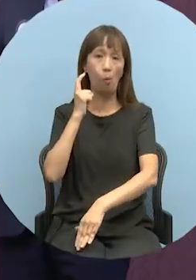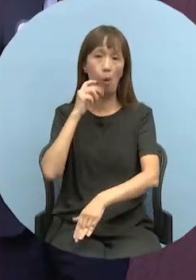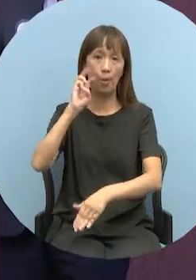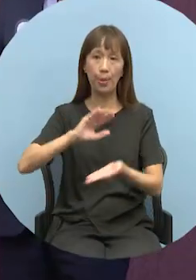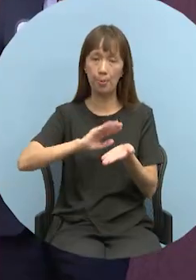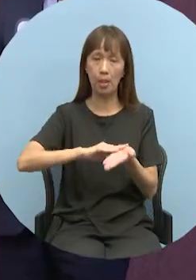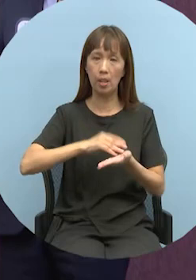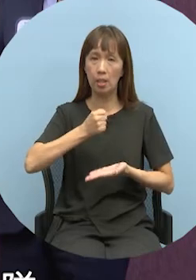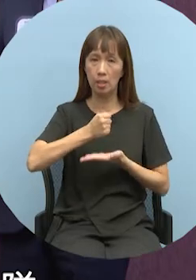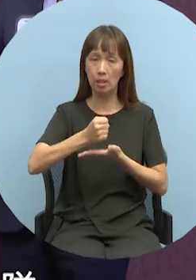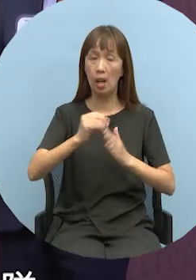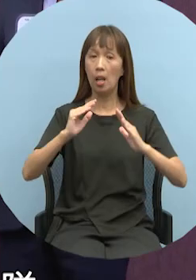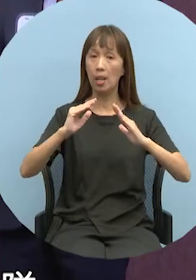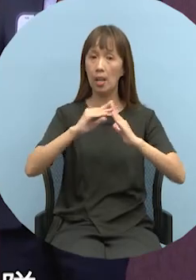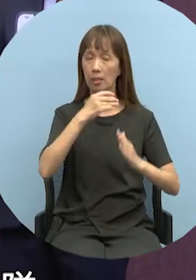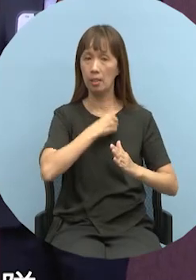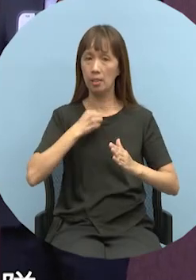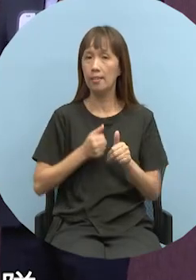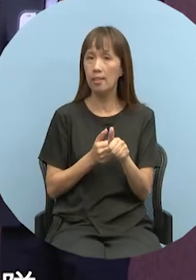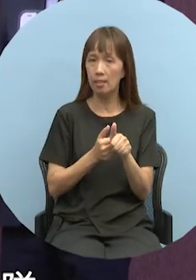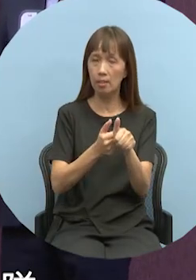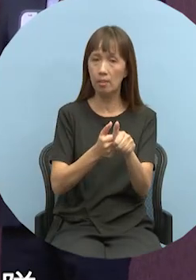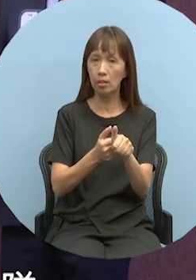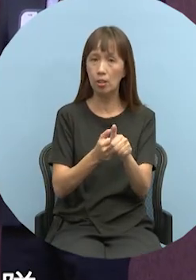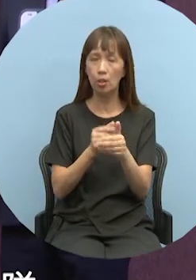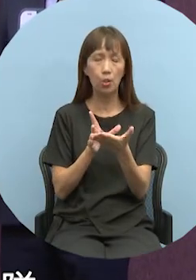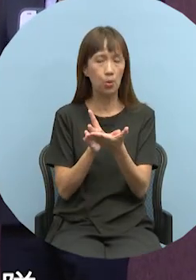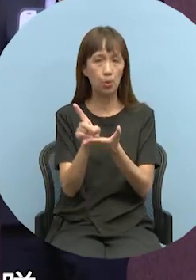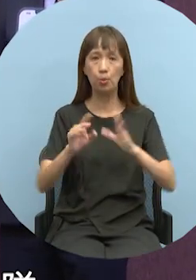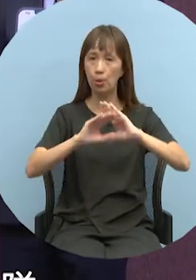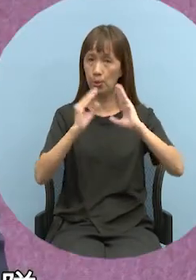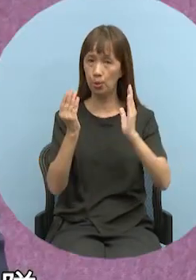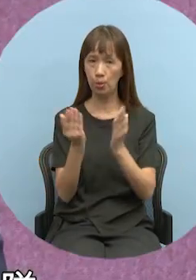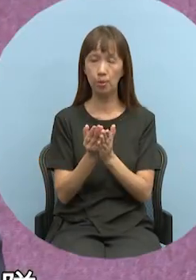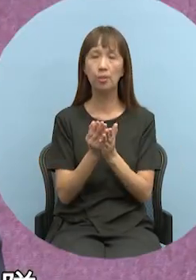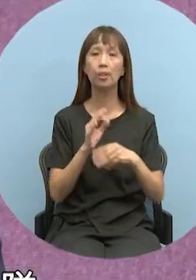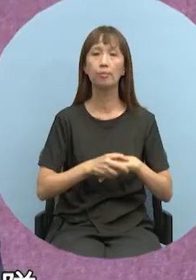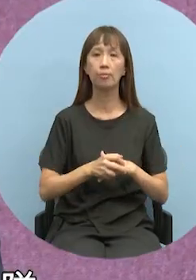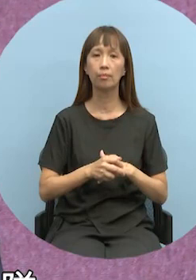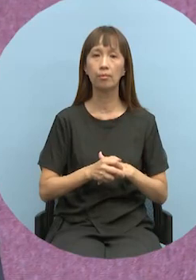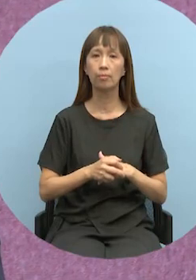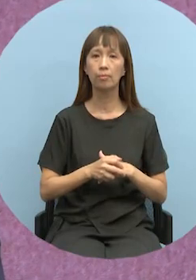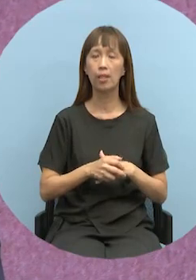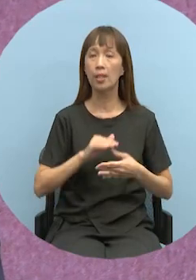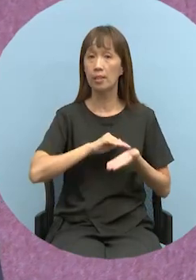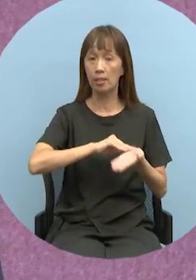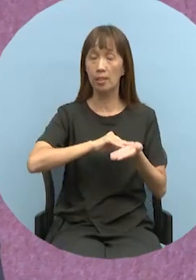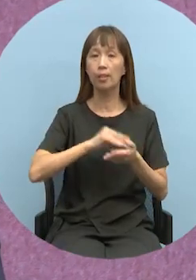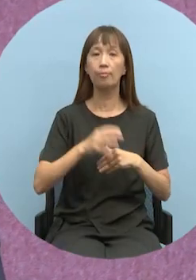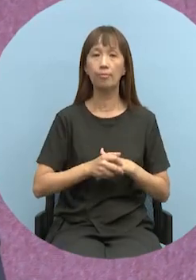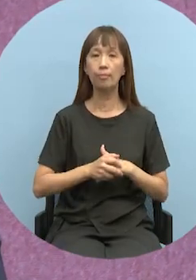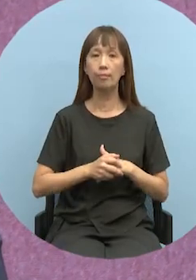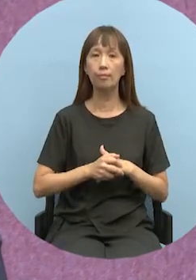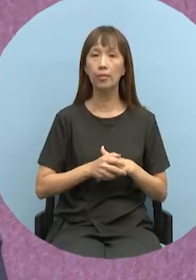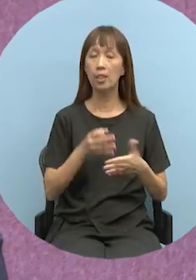獲得政府資助在家庭醫生那裡跟進，和有其他的專業團隊去治療跟